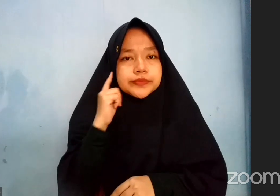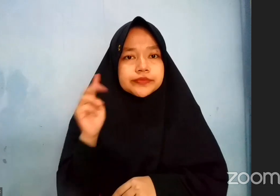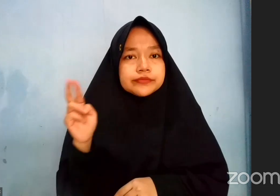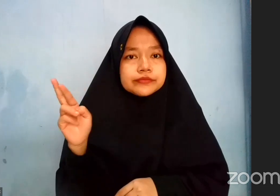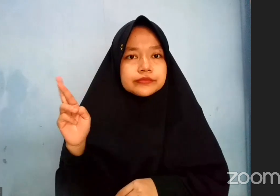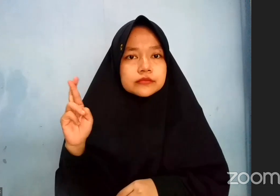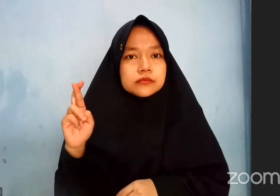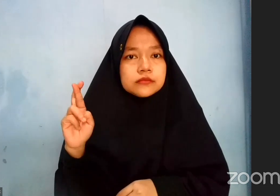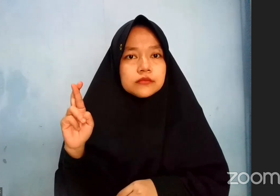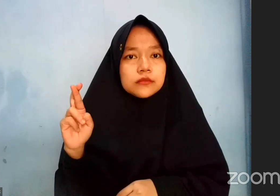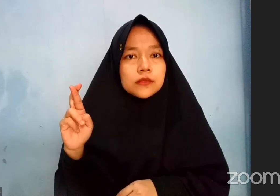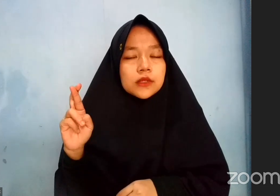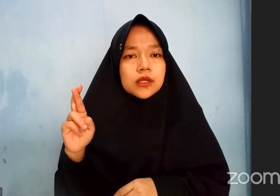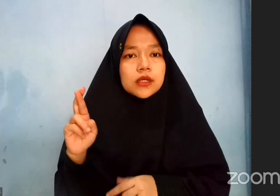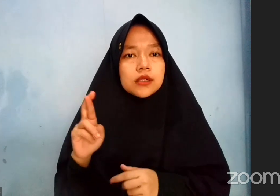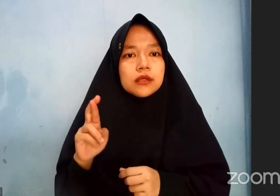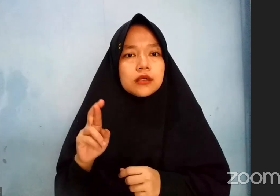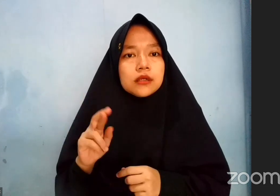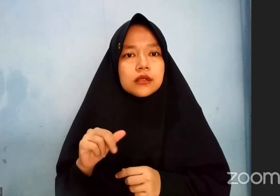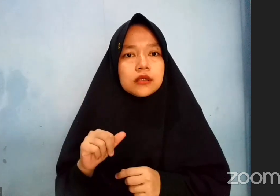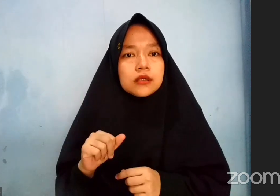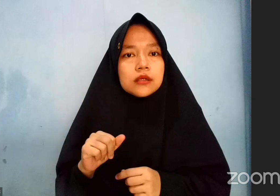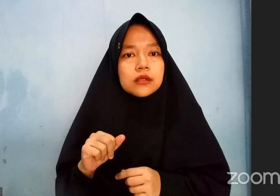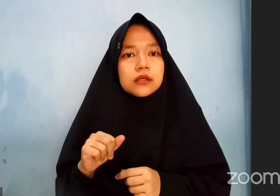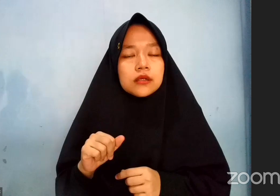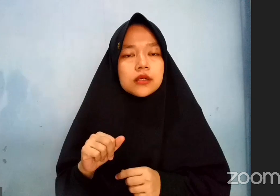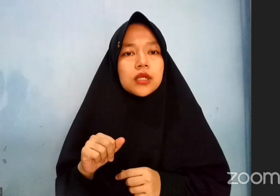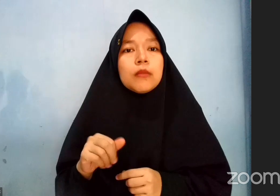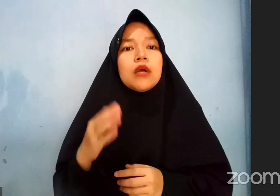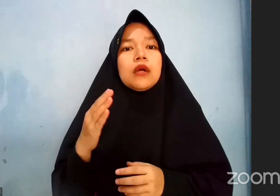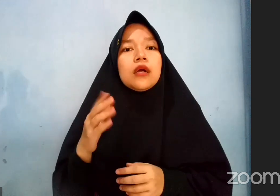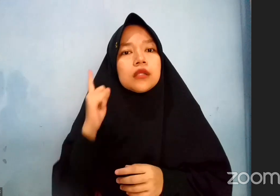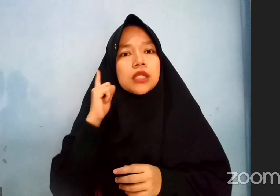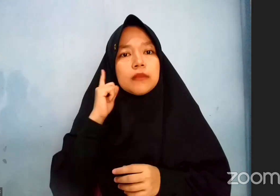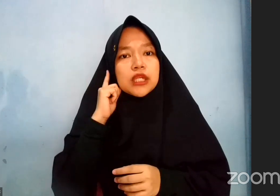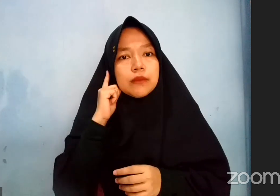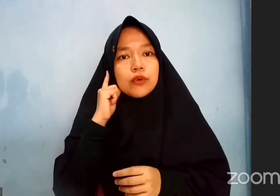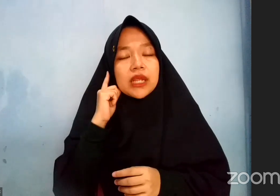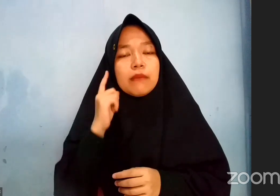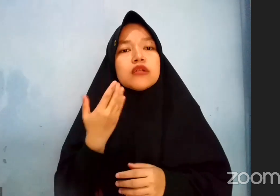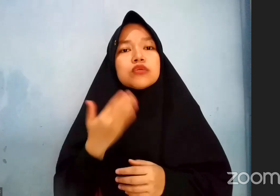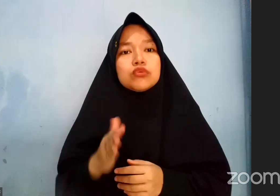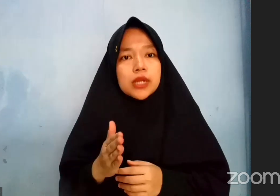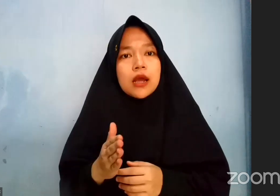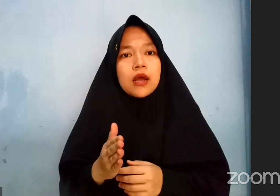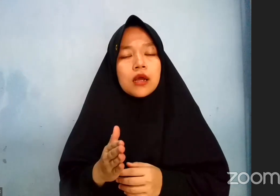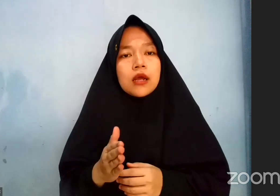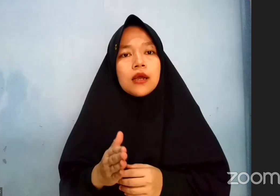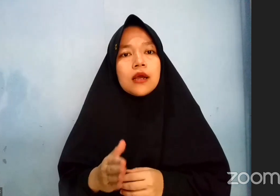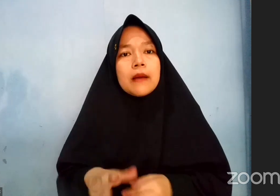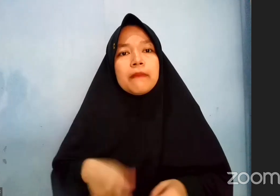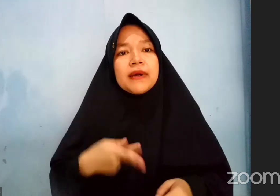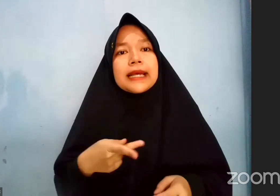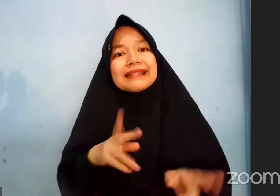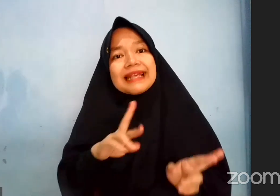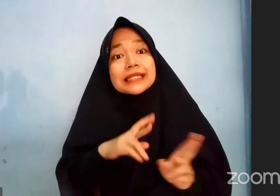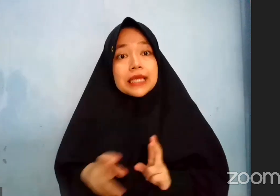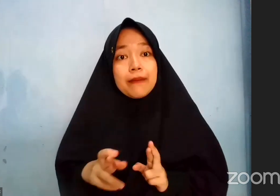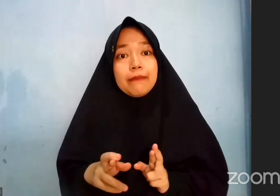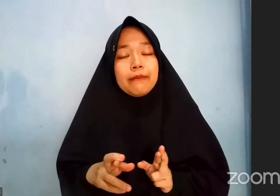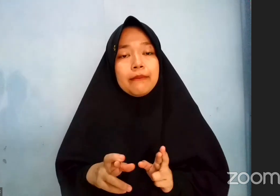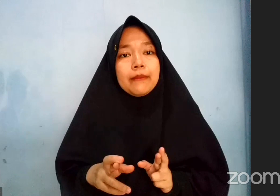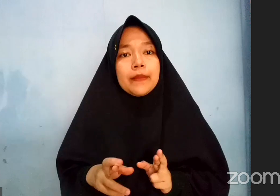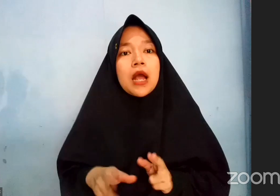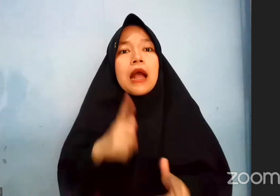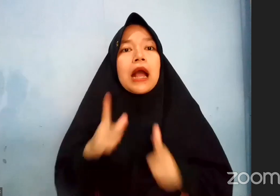bisa segera bangkit dan kami Tunjukkan bahwa produk kami ini sudah banyak dan dan memang Mungkin pandemi